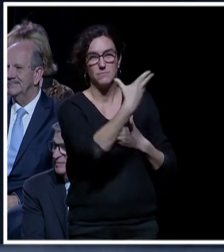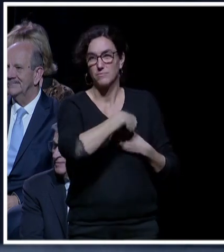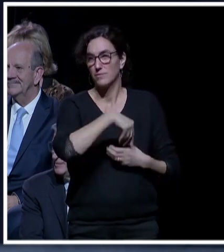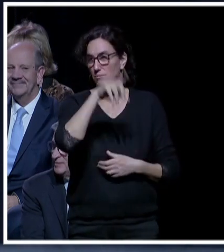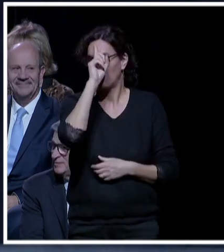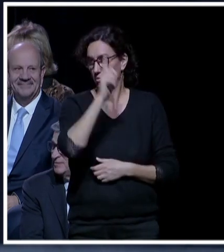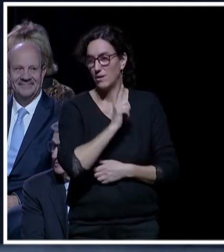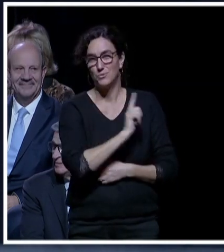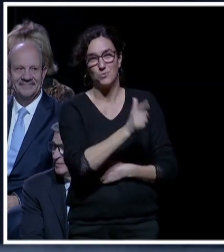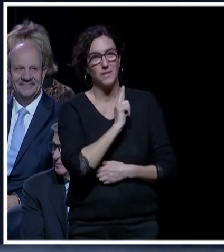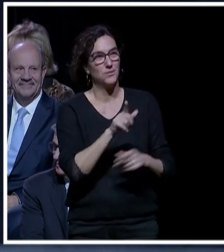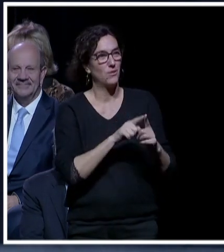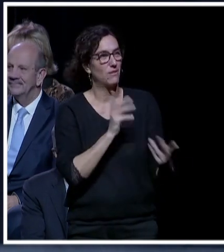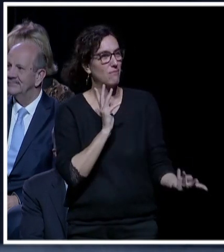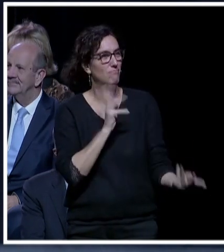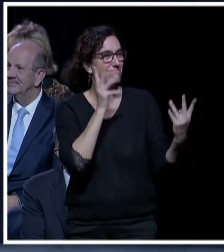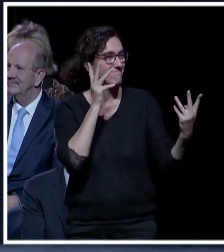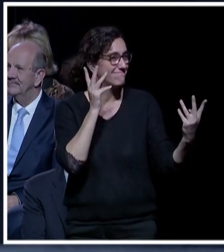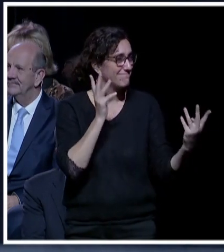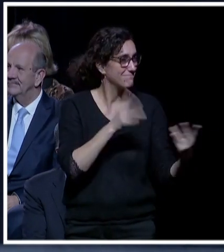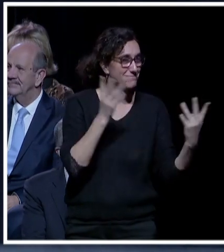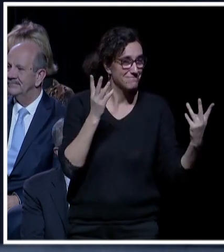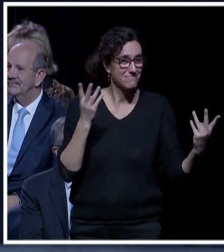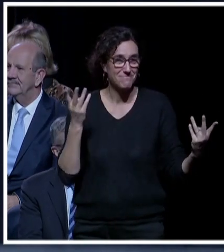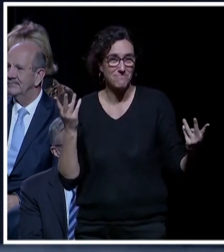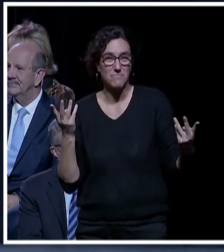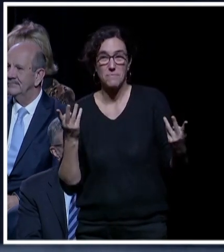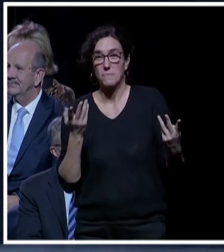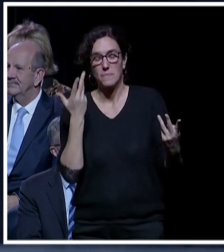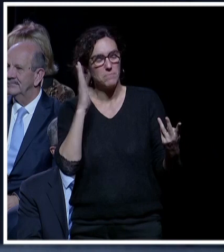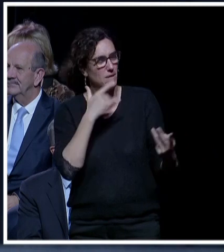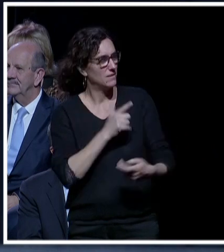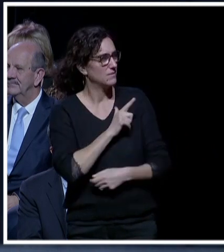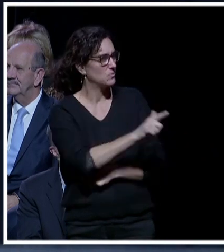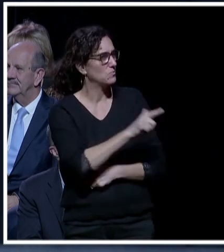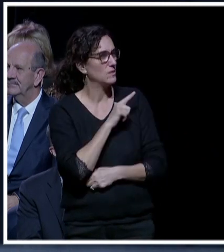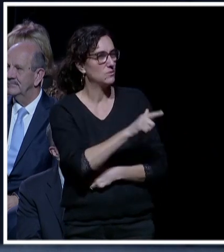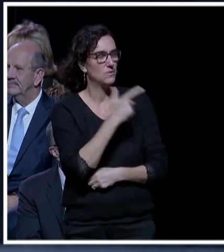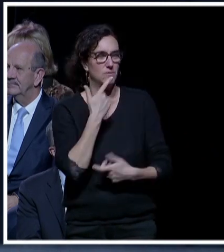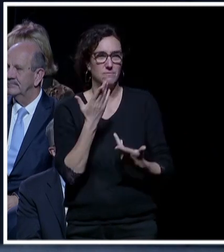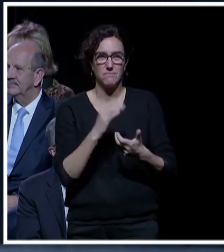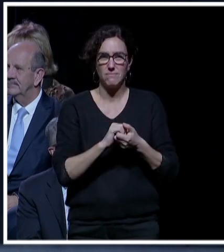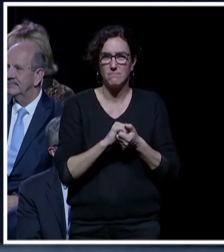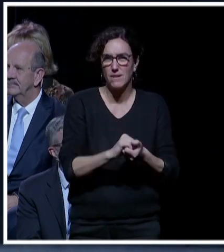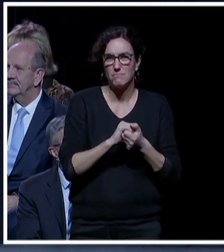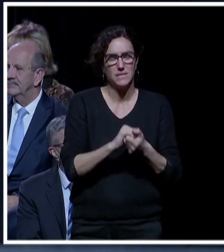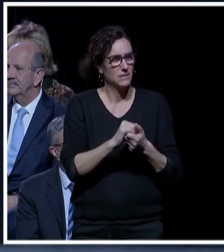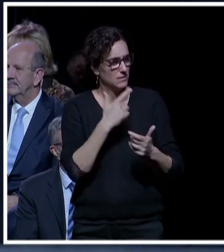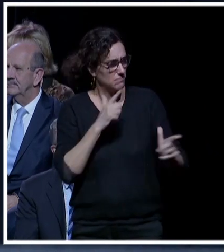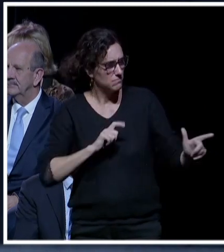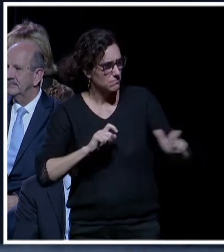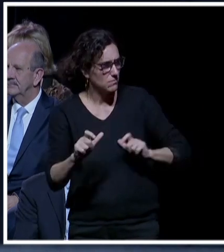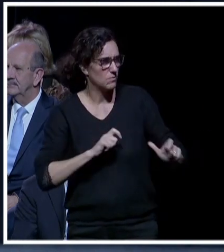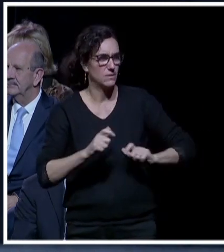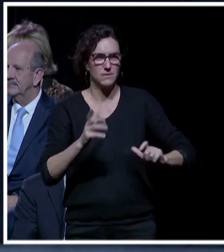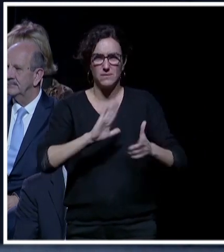comme diraient certains. Et c'est vrai que notre amitié, notre complicité nous permet de travailler ensemble depuis tellement